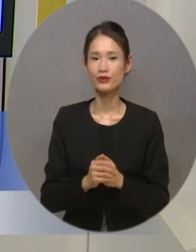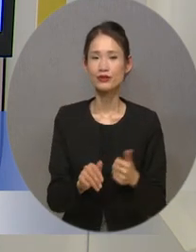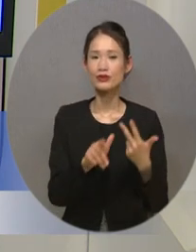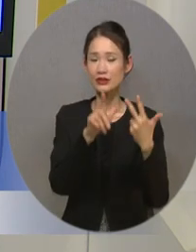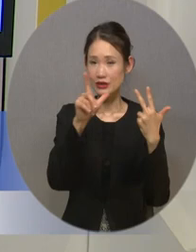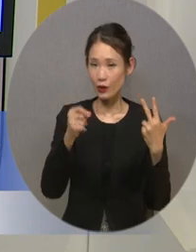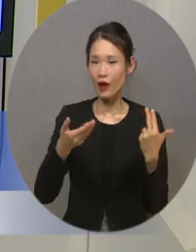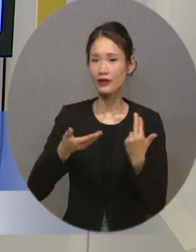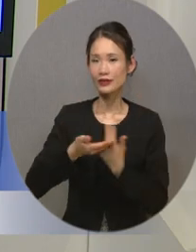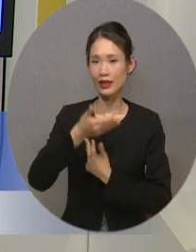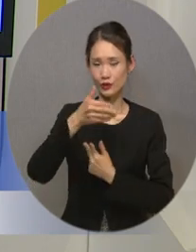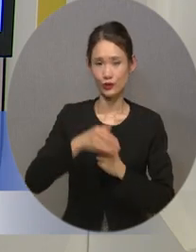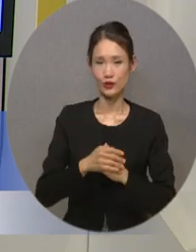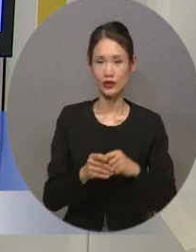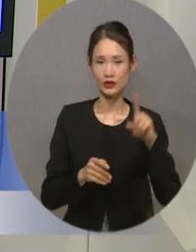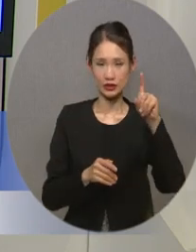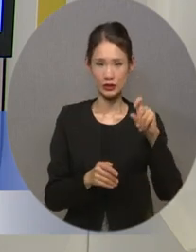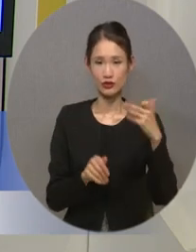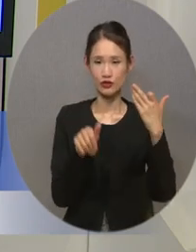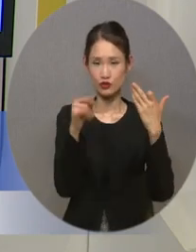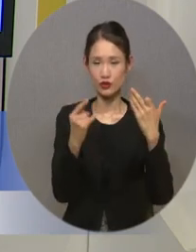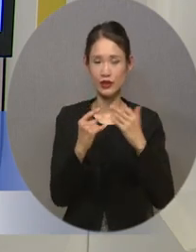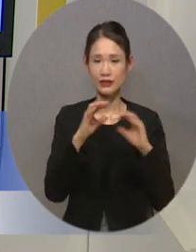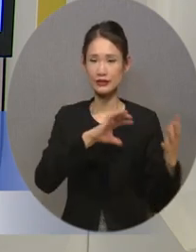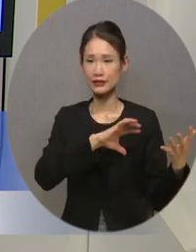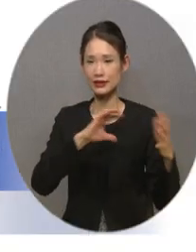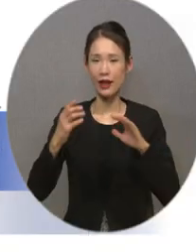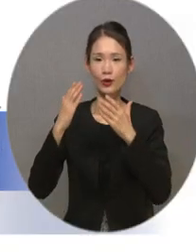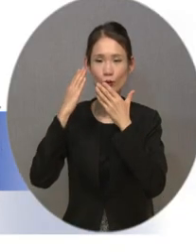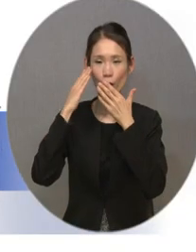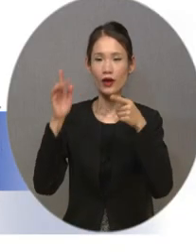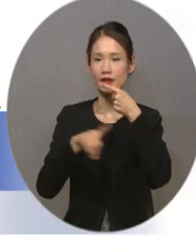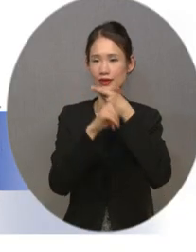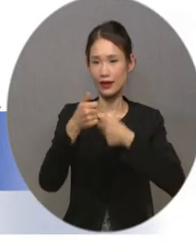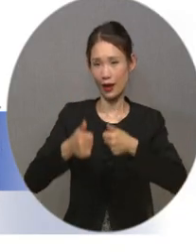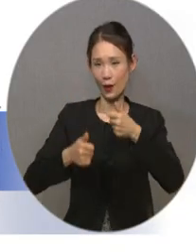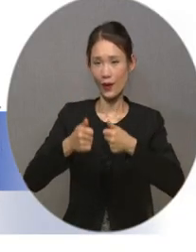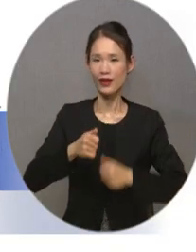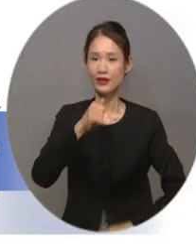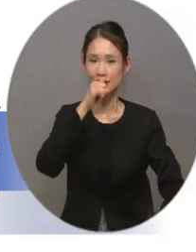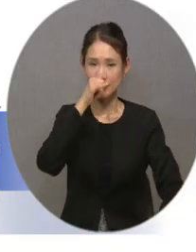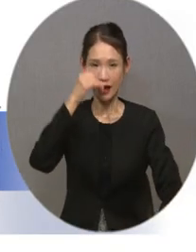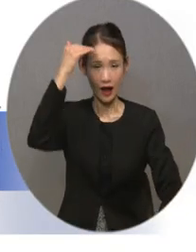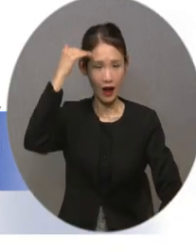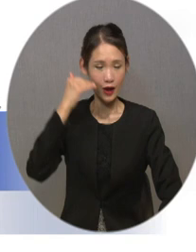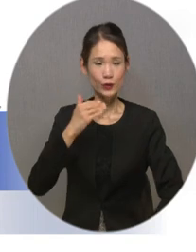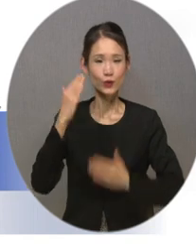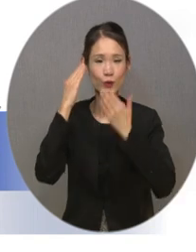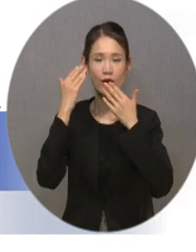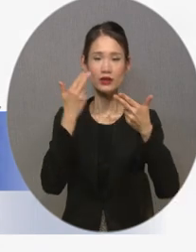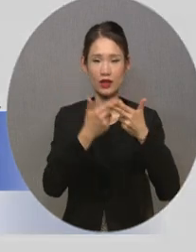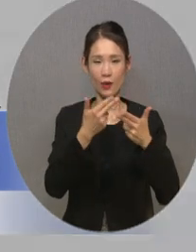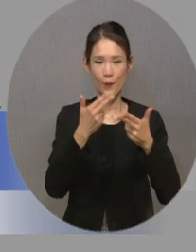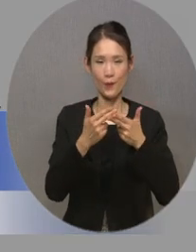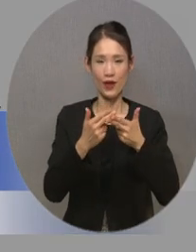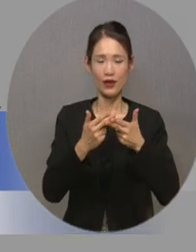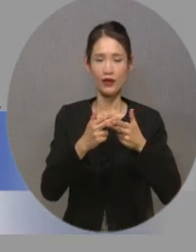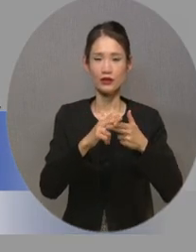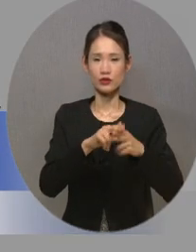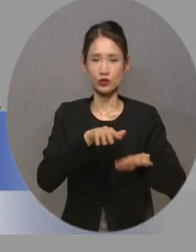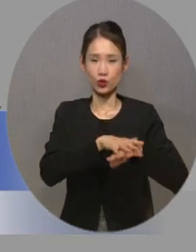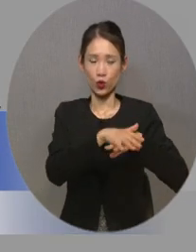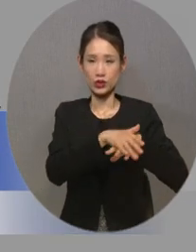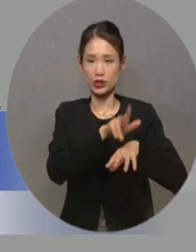제주도에서는 제19회 세계 농아인 대회가 열리는데요 한국 농아인협회와 대회 조직위원회가이 제주